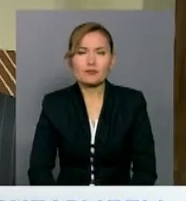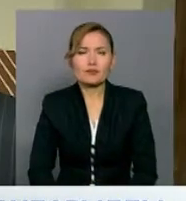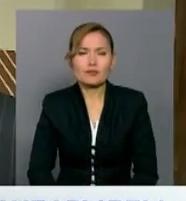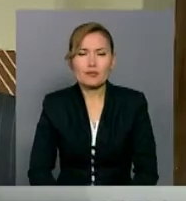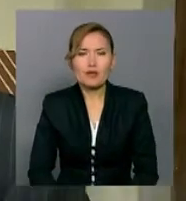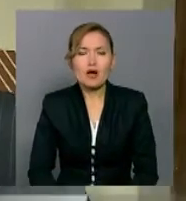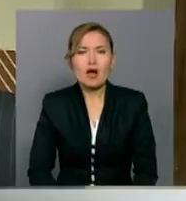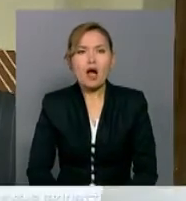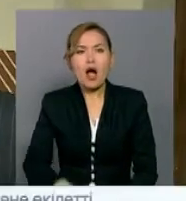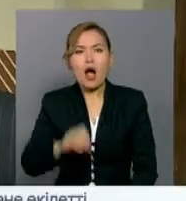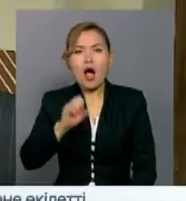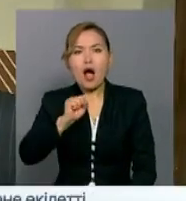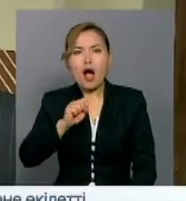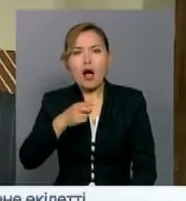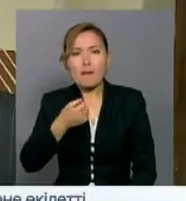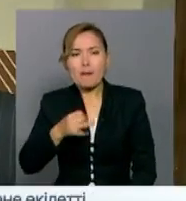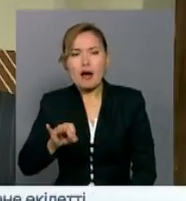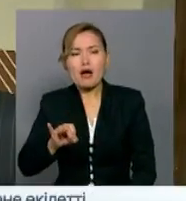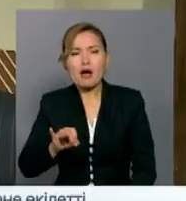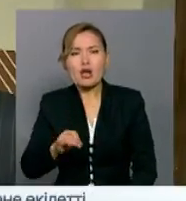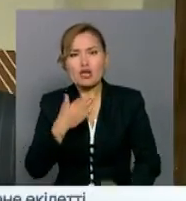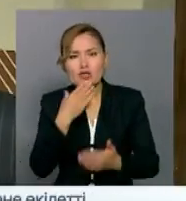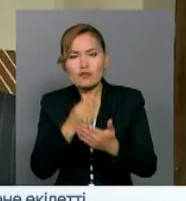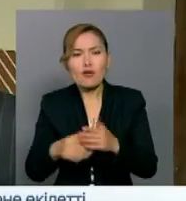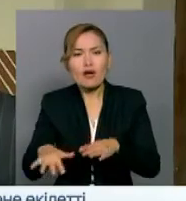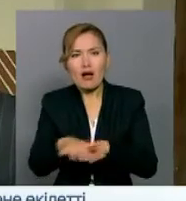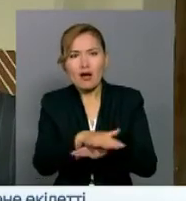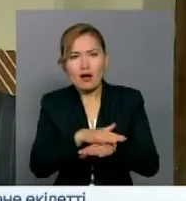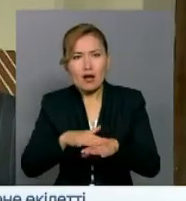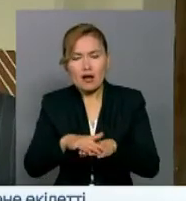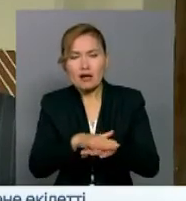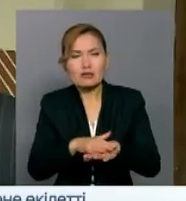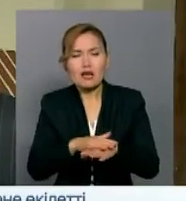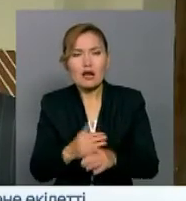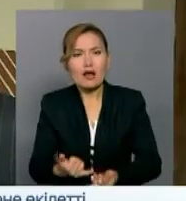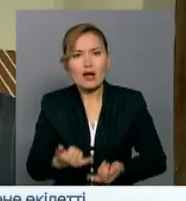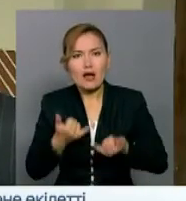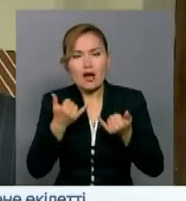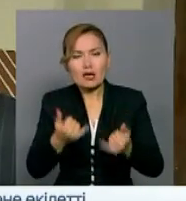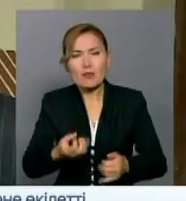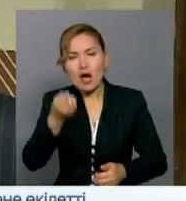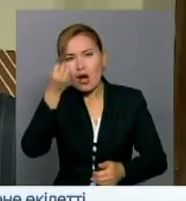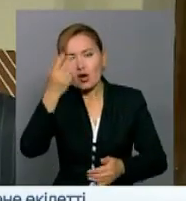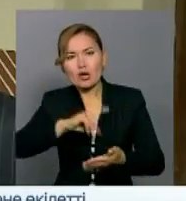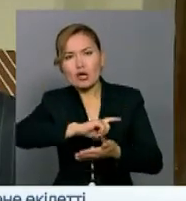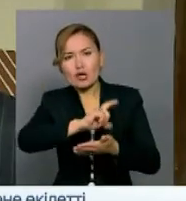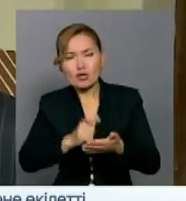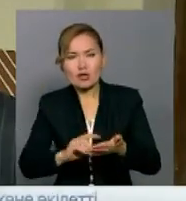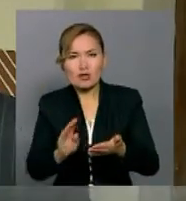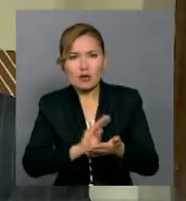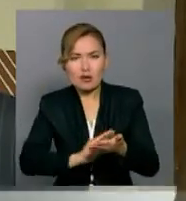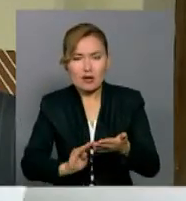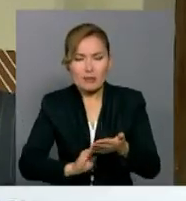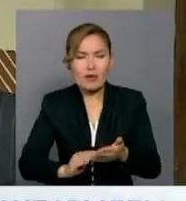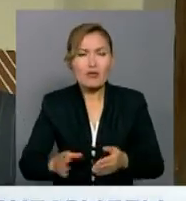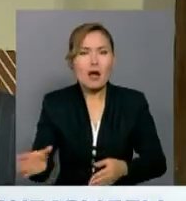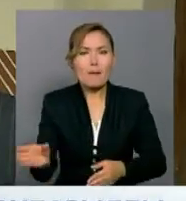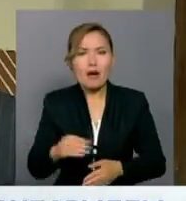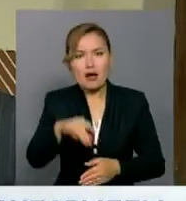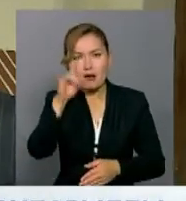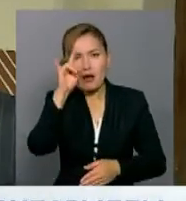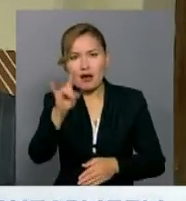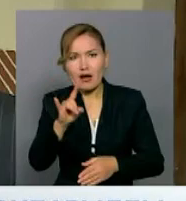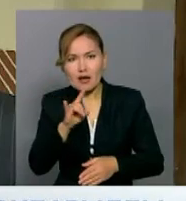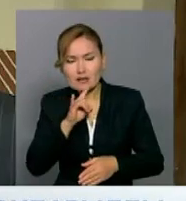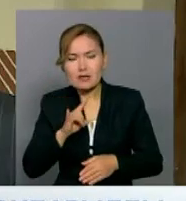Ол өз ұлтының болашаққа деген көзқарасын өзгерте білген ұлы тұлға. Бұл сөзіме сену үшін барлықтарыңызды Қазақстанға шақырамын. Біздің